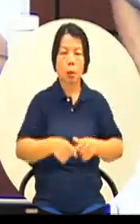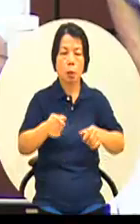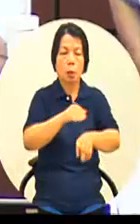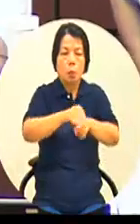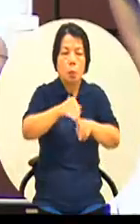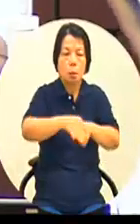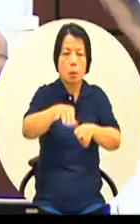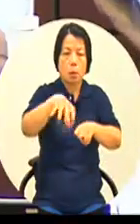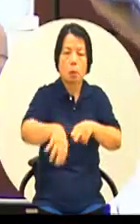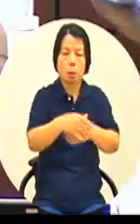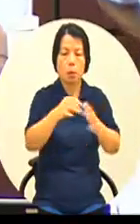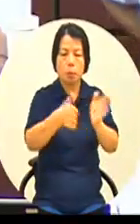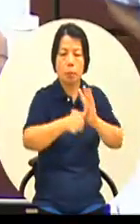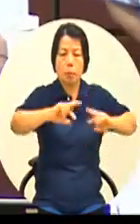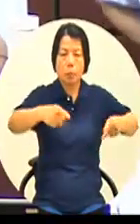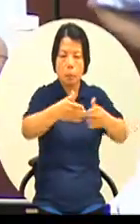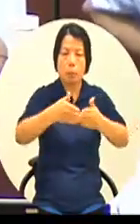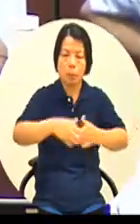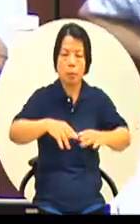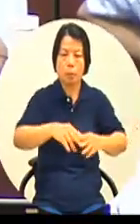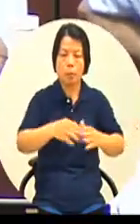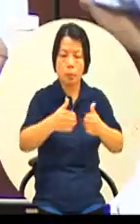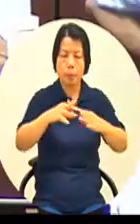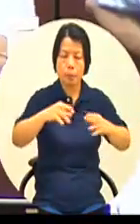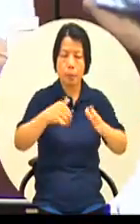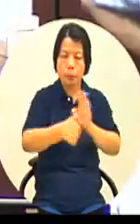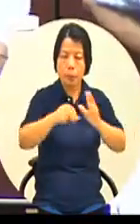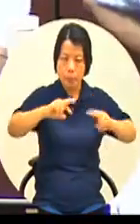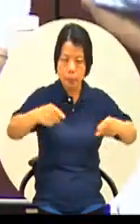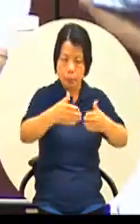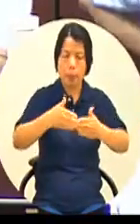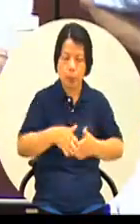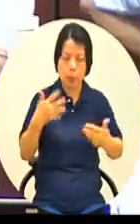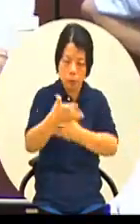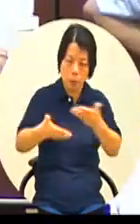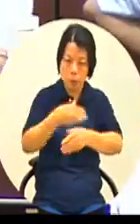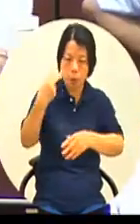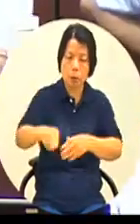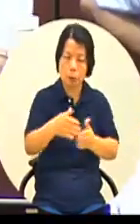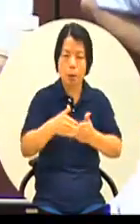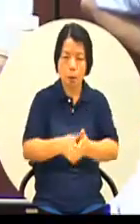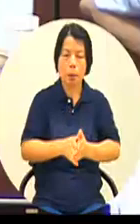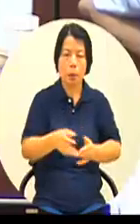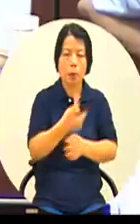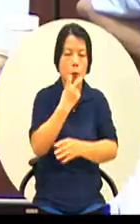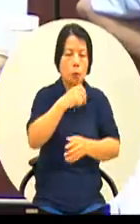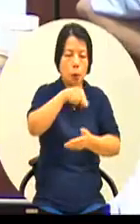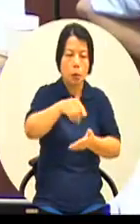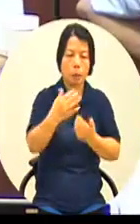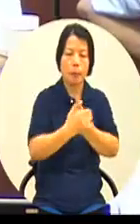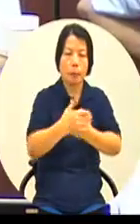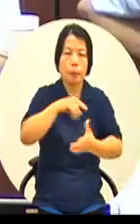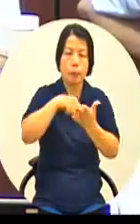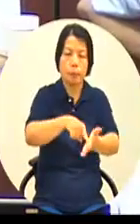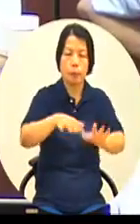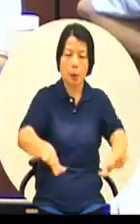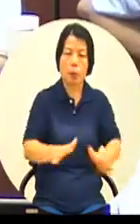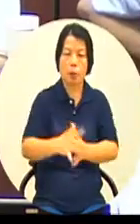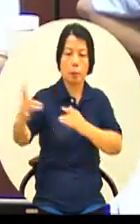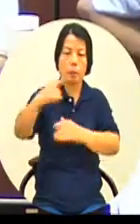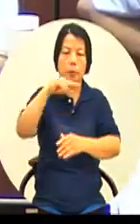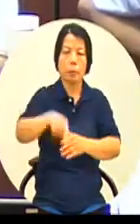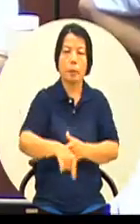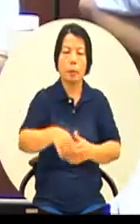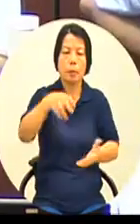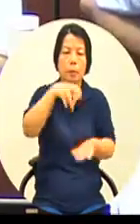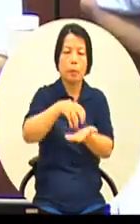们还要再跟高铁做一些沟通，我们也希望交通局能够跟我们一起来争取。另外还有这个落地免签的部分，在泰